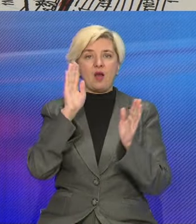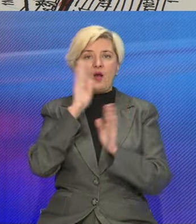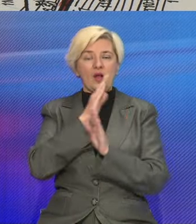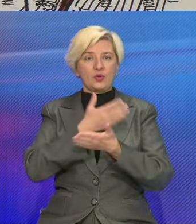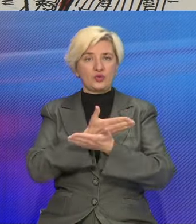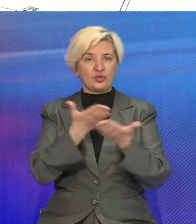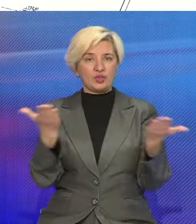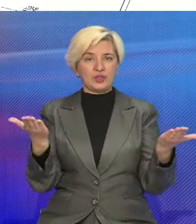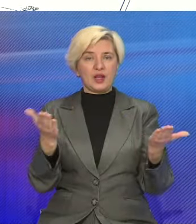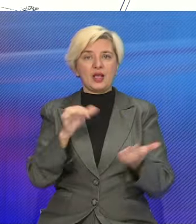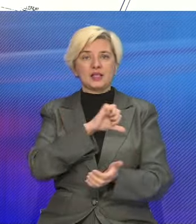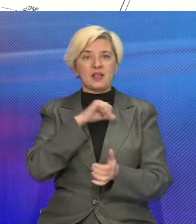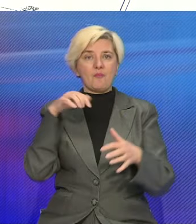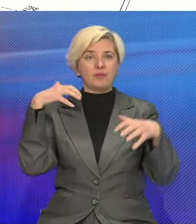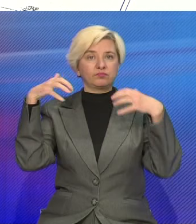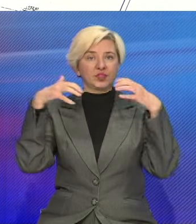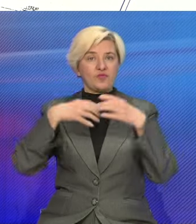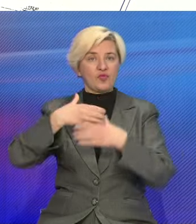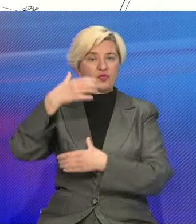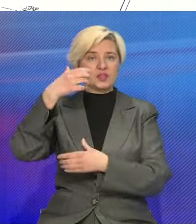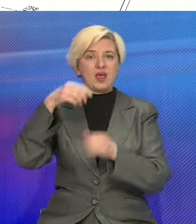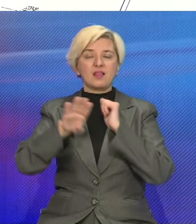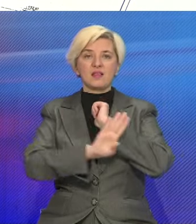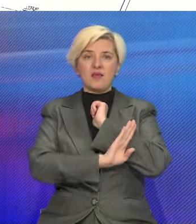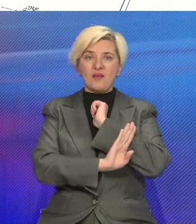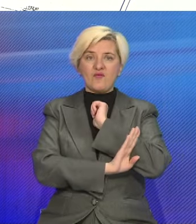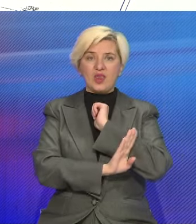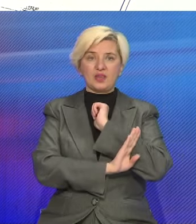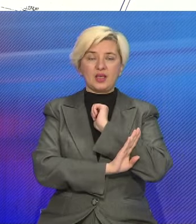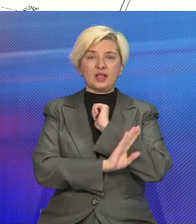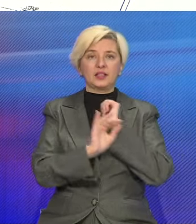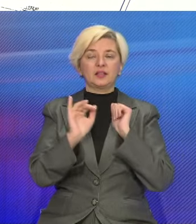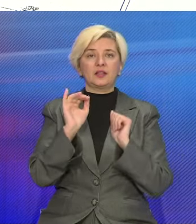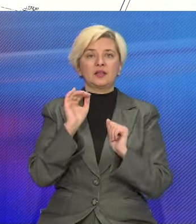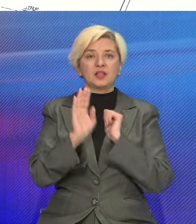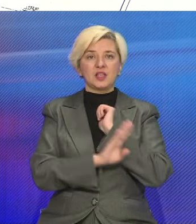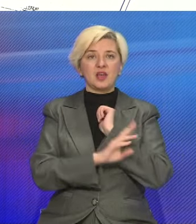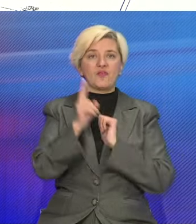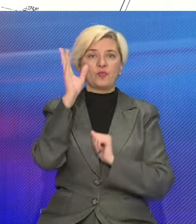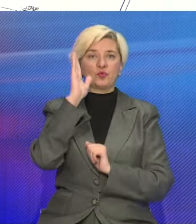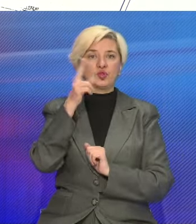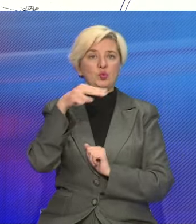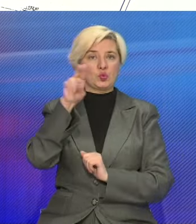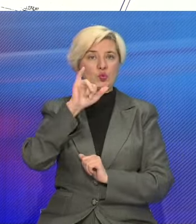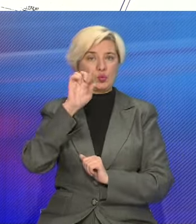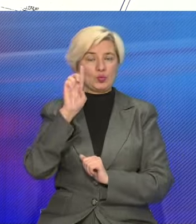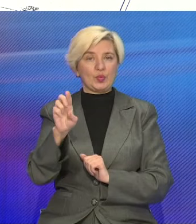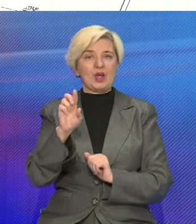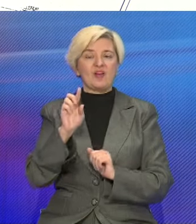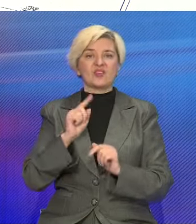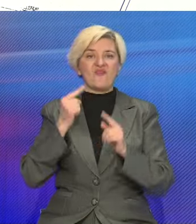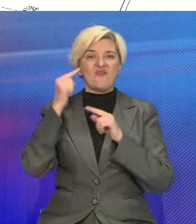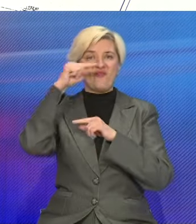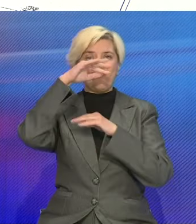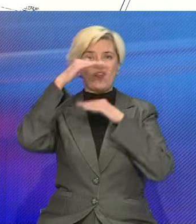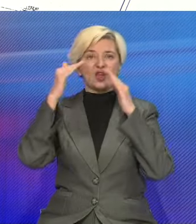представляє свою деревянну конструкцію. Из дерева дерева дуб. Сверху размещається тоже